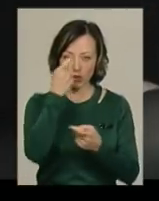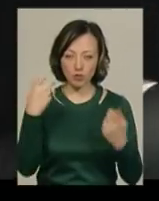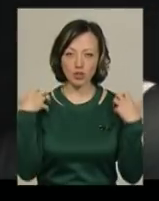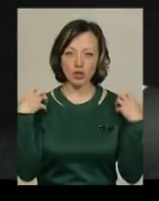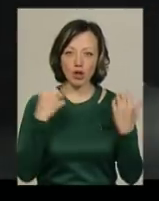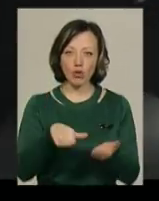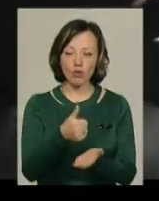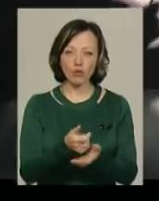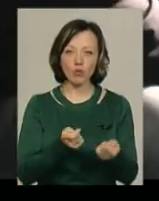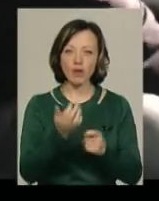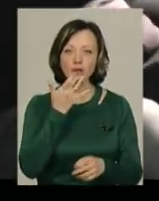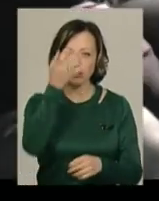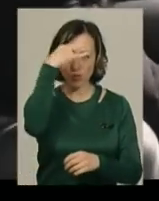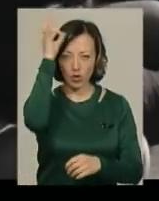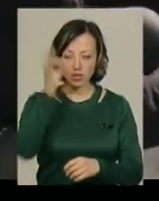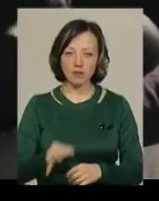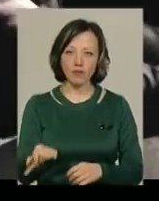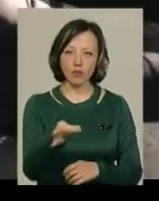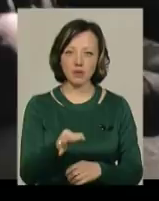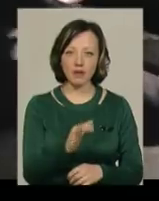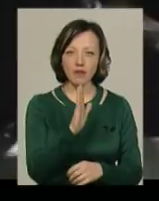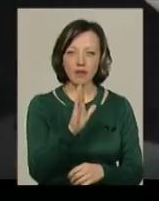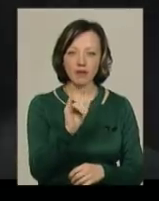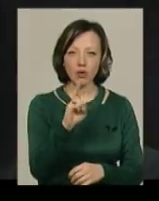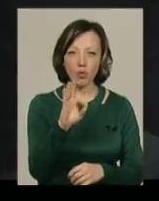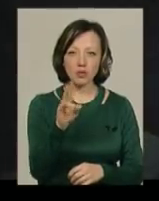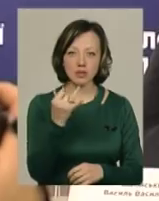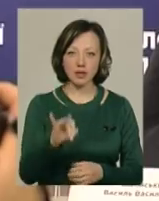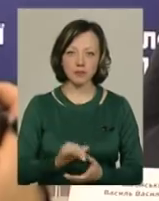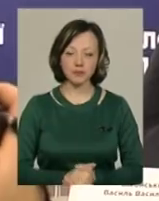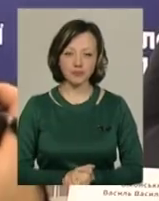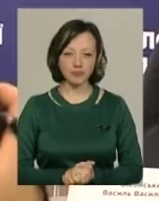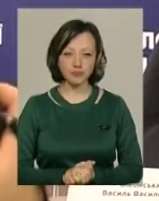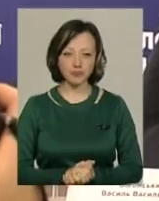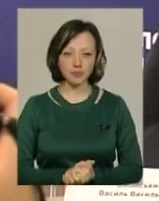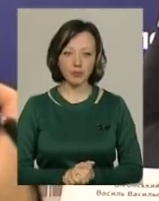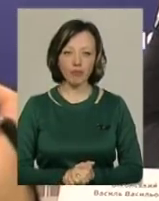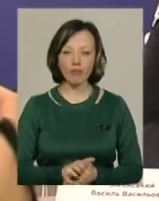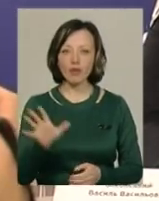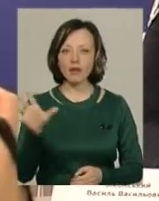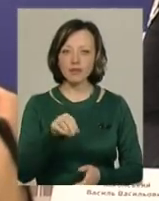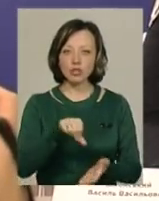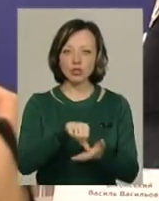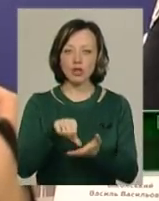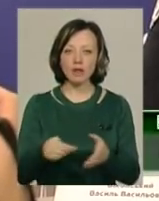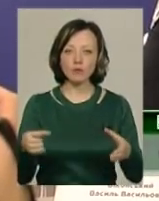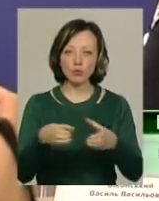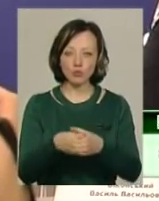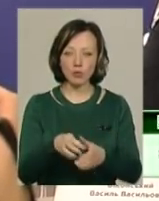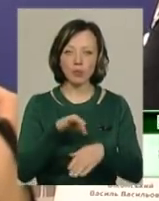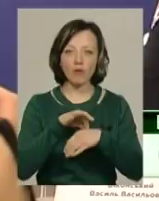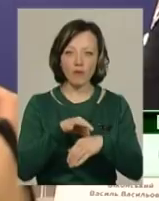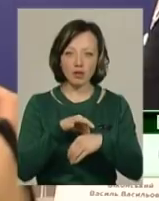начальник головного управління Нацполіції в області Василь Віконський. Усіх членів групи